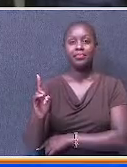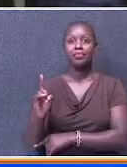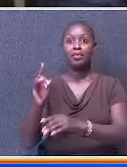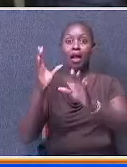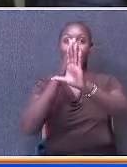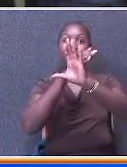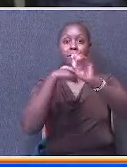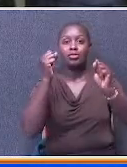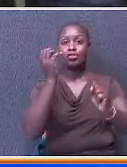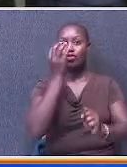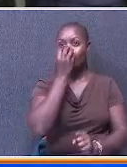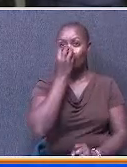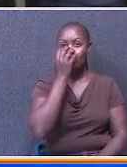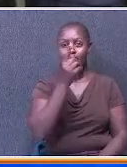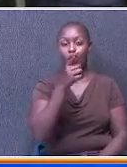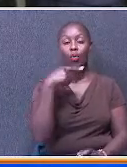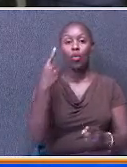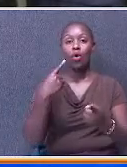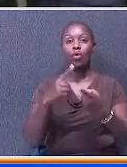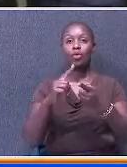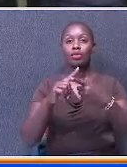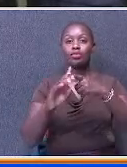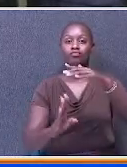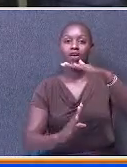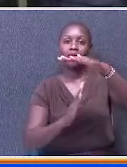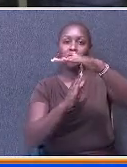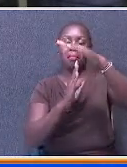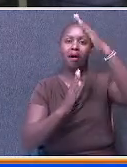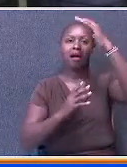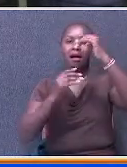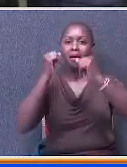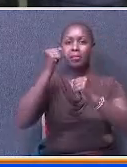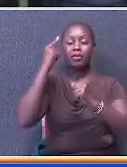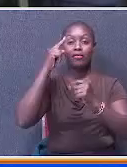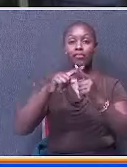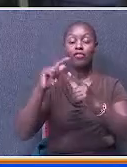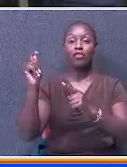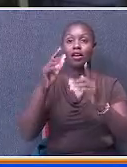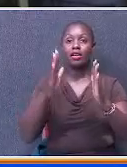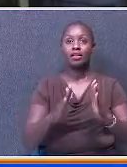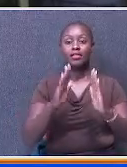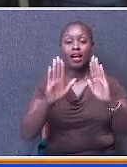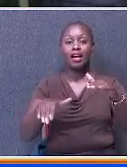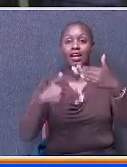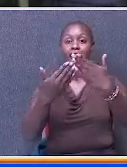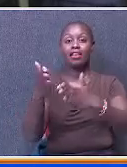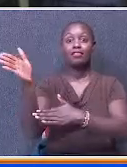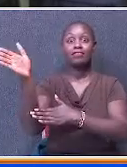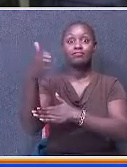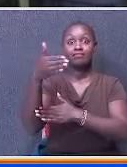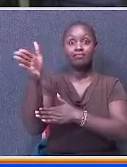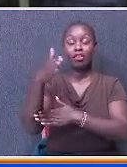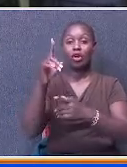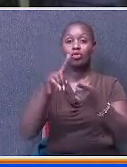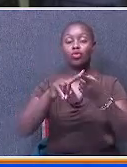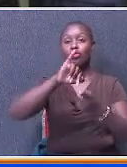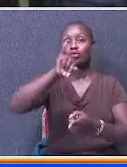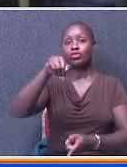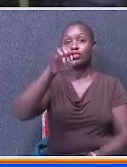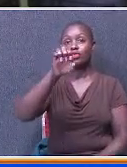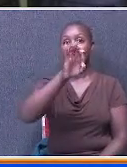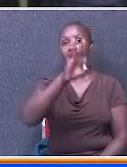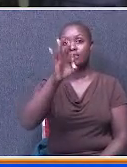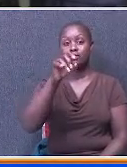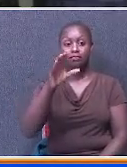Rais William Ruto, ambaye ni amri jeshi mkuu wa majeshi ya ulinzi ya Kenya, alimkabidhi bendera ya Kenya Brigadier Jeff Nyaga, ambaye